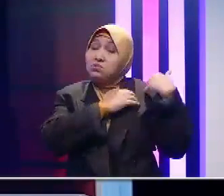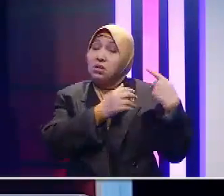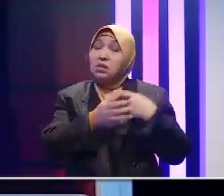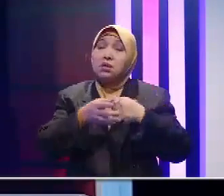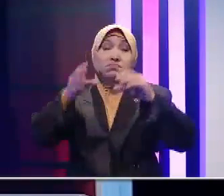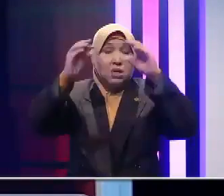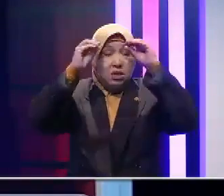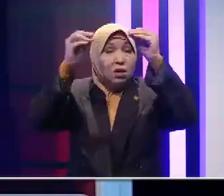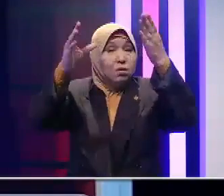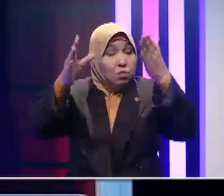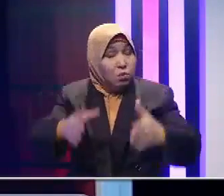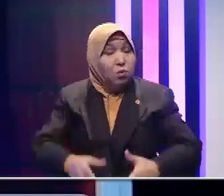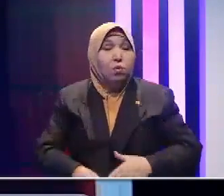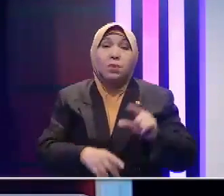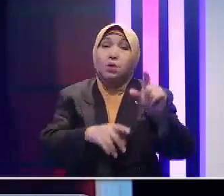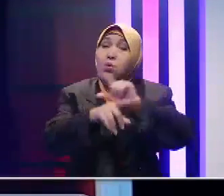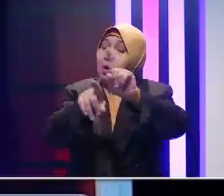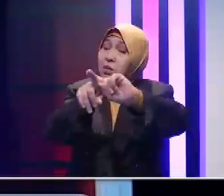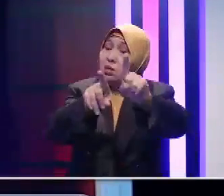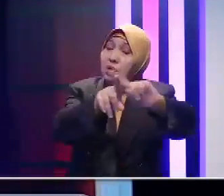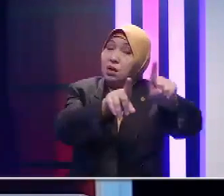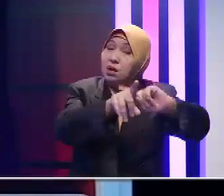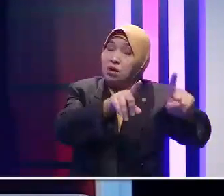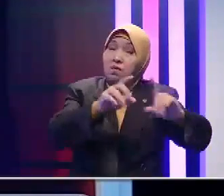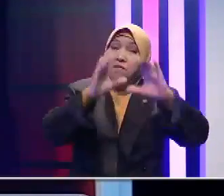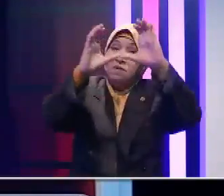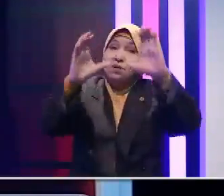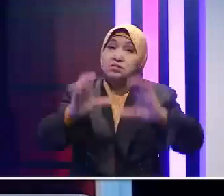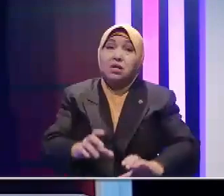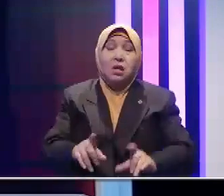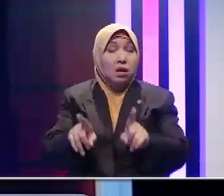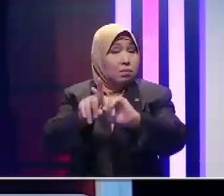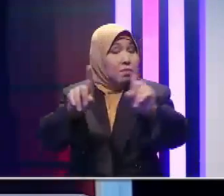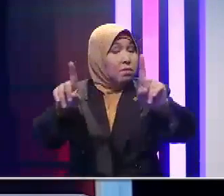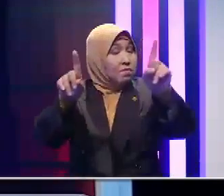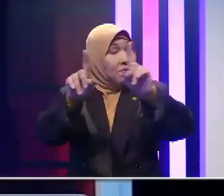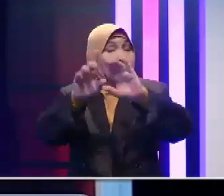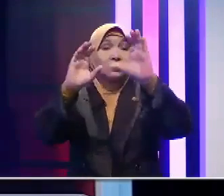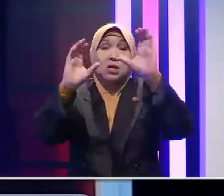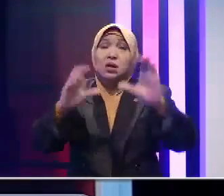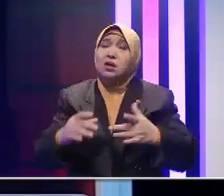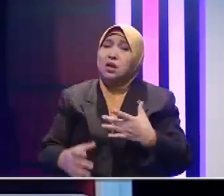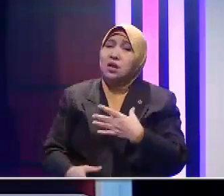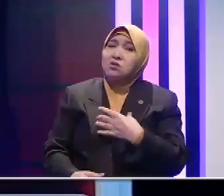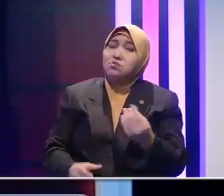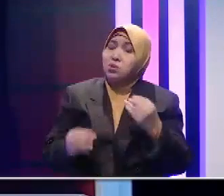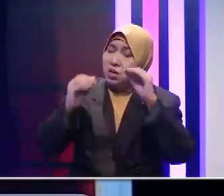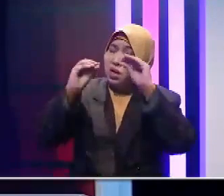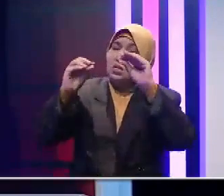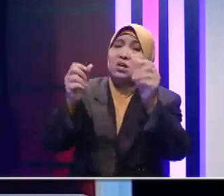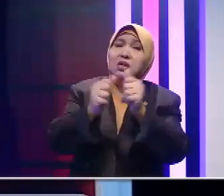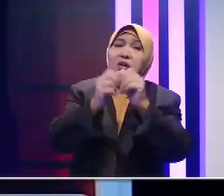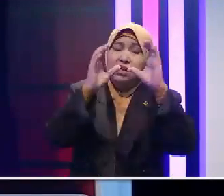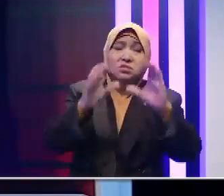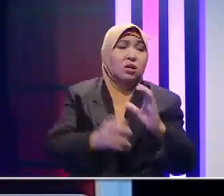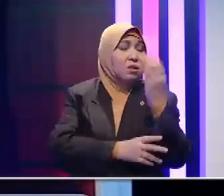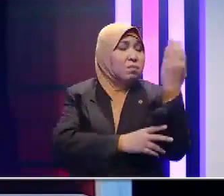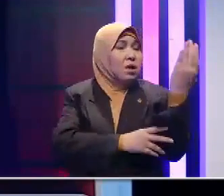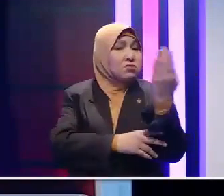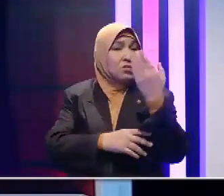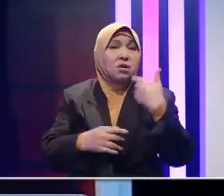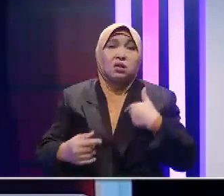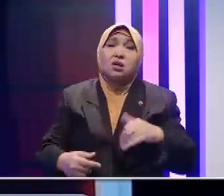pendidik ni adalah menggunakan berbagai-bagai uslub, berbagai-bagai kaedah. Ada yang suka diajar dengan cara yang biasa.